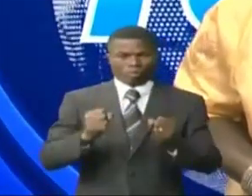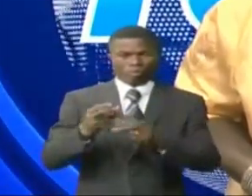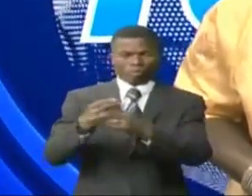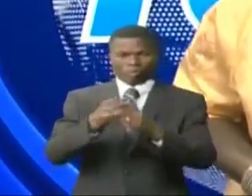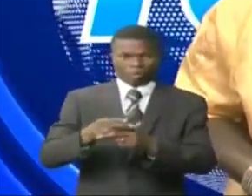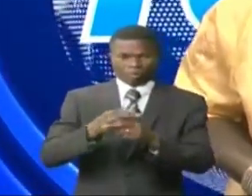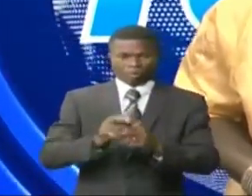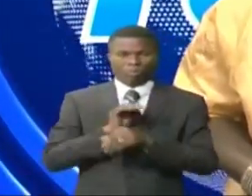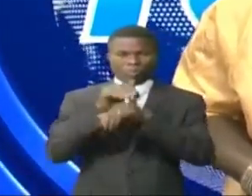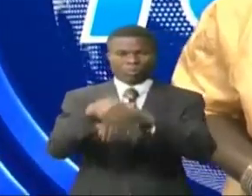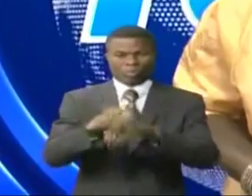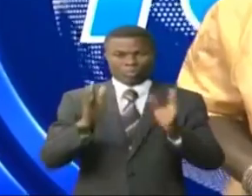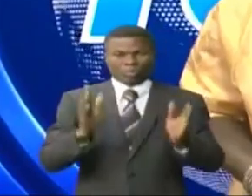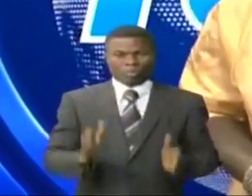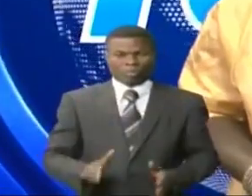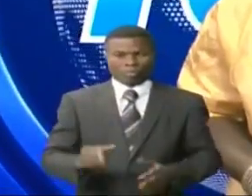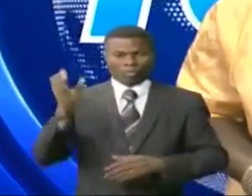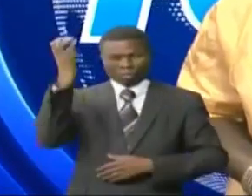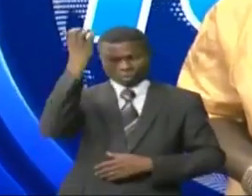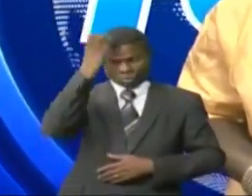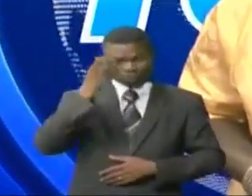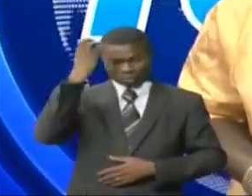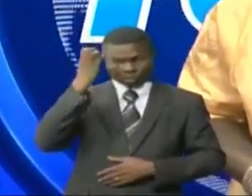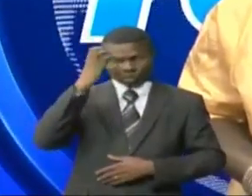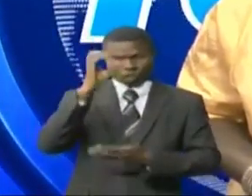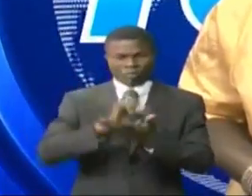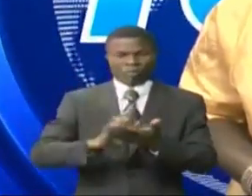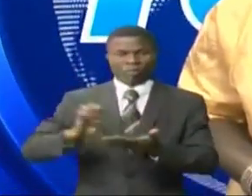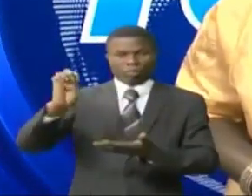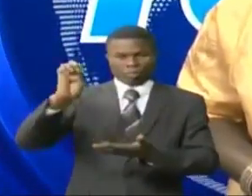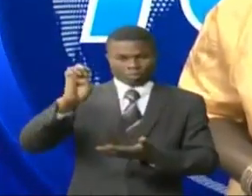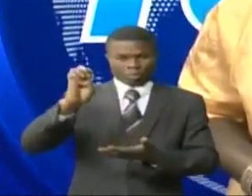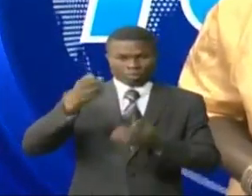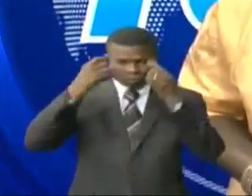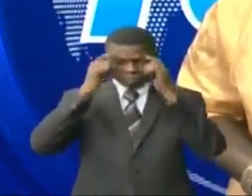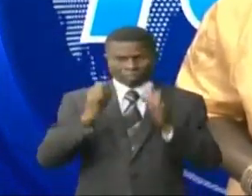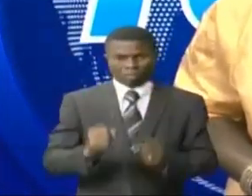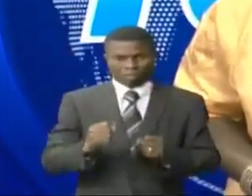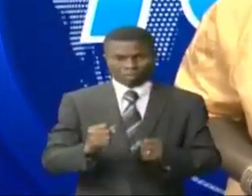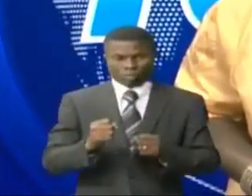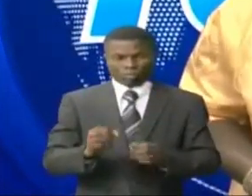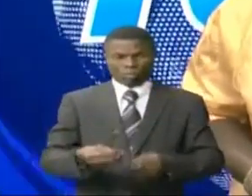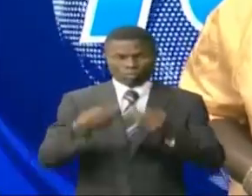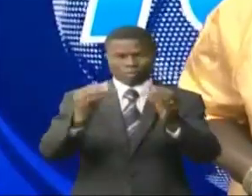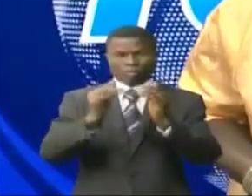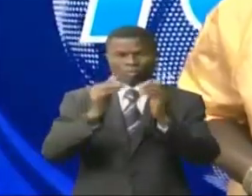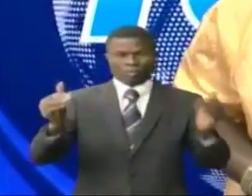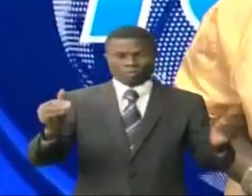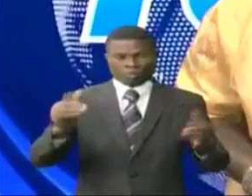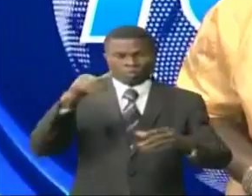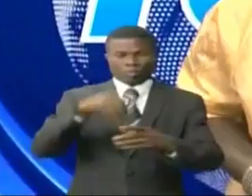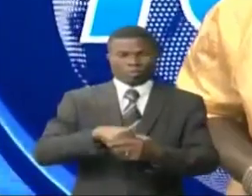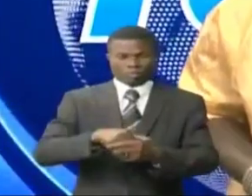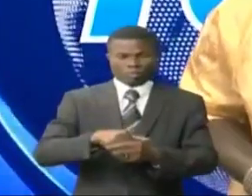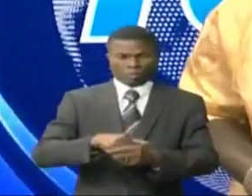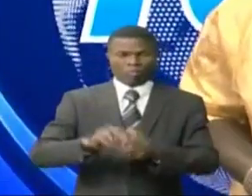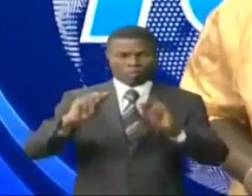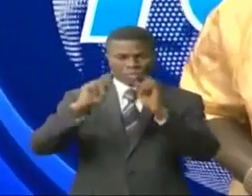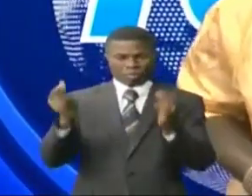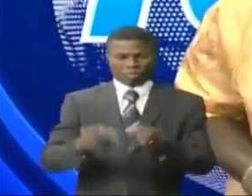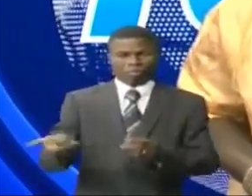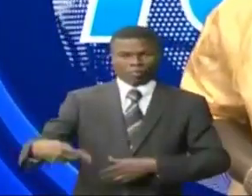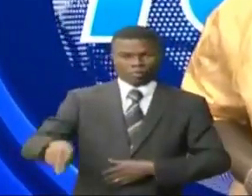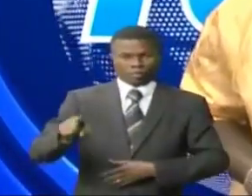Sécurité Participation. Le général-major Bruno Pezo est déterminé à ramener la paix au sein de sa